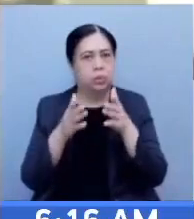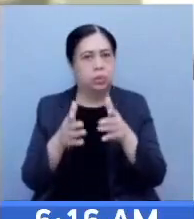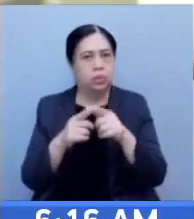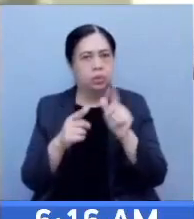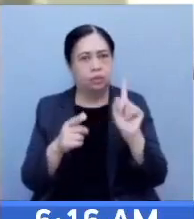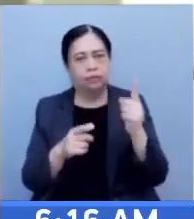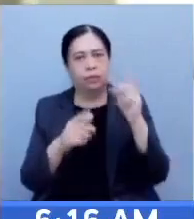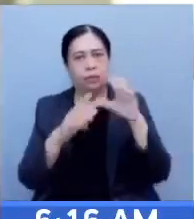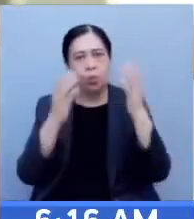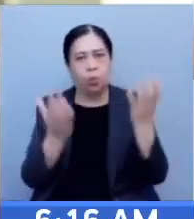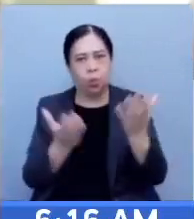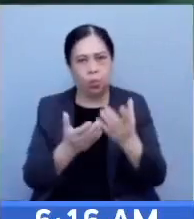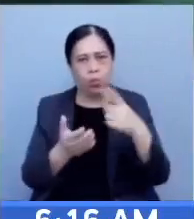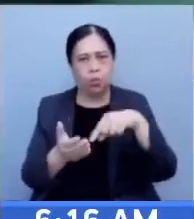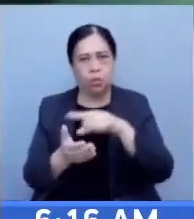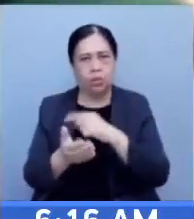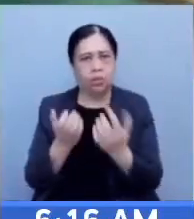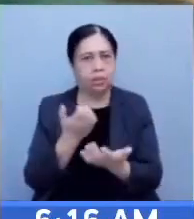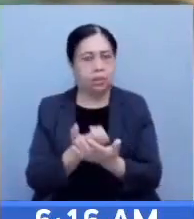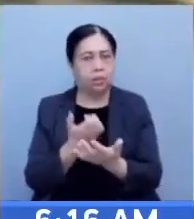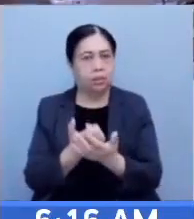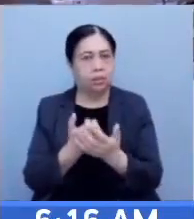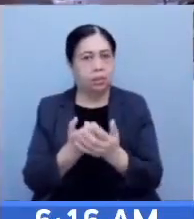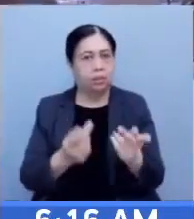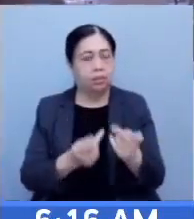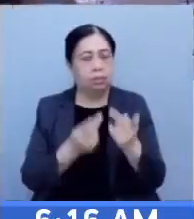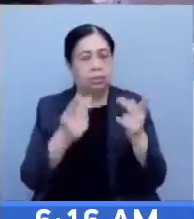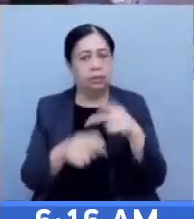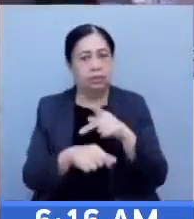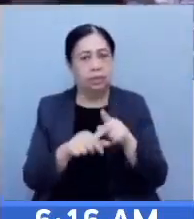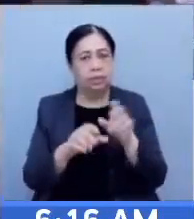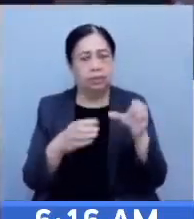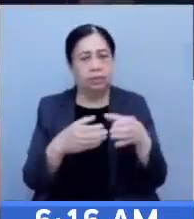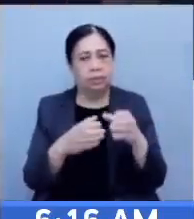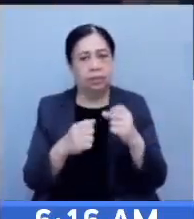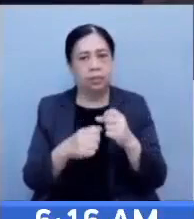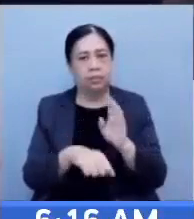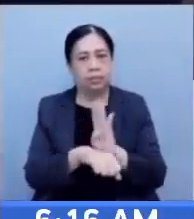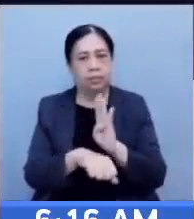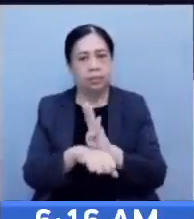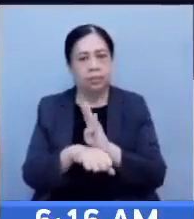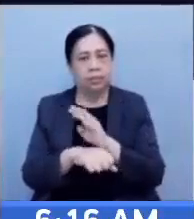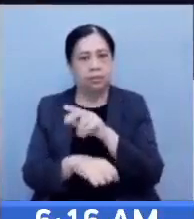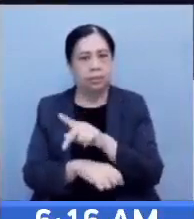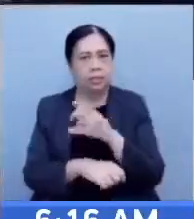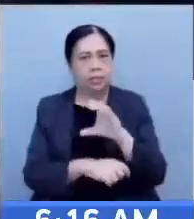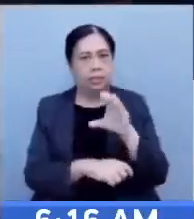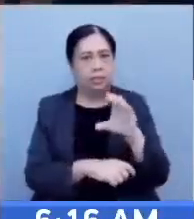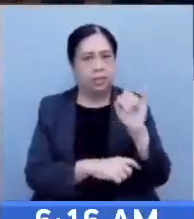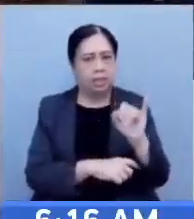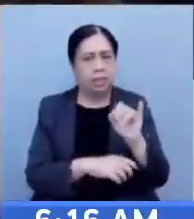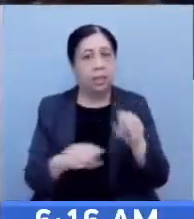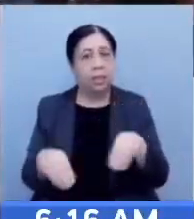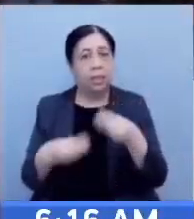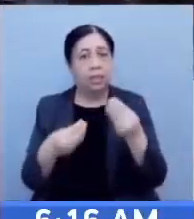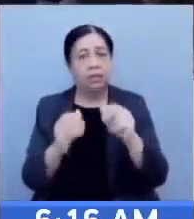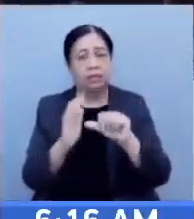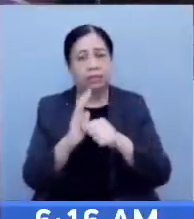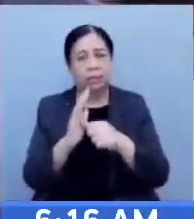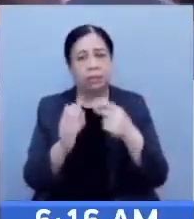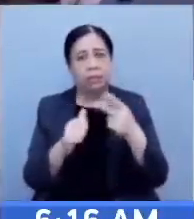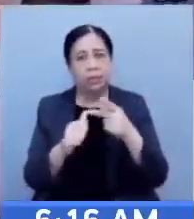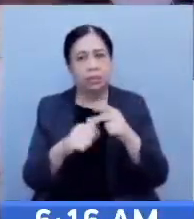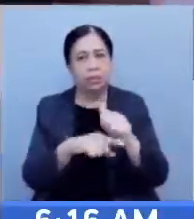ating ekonomiya. Panukala ng Philippine Chamber of Commerce and Industry o PCCI, bigyang prioridad din ang training para sa